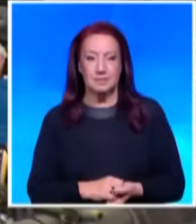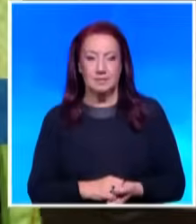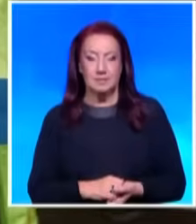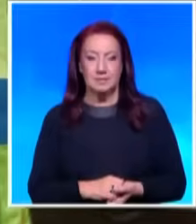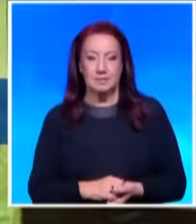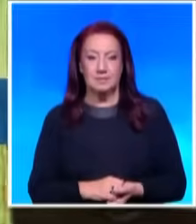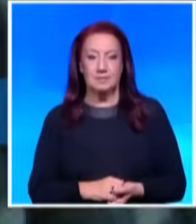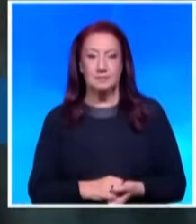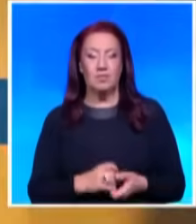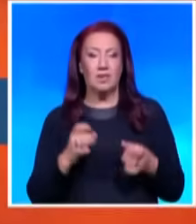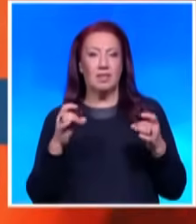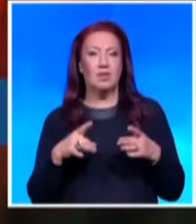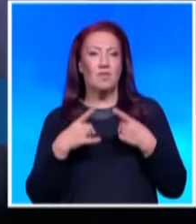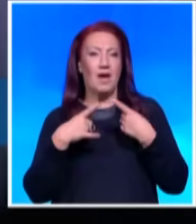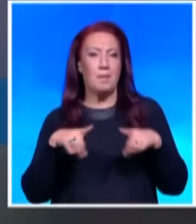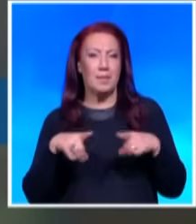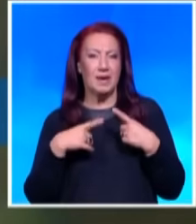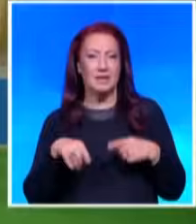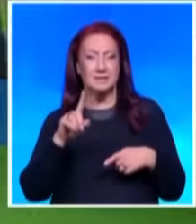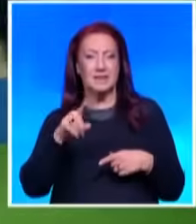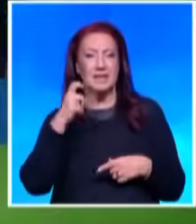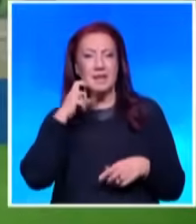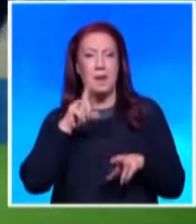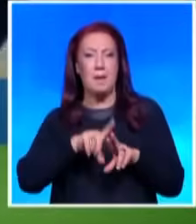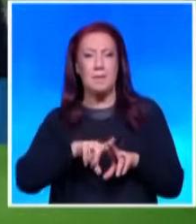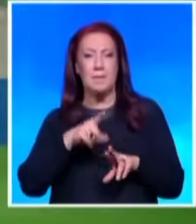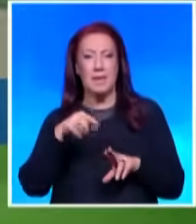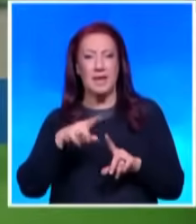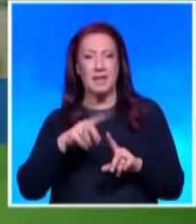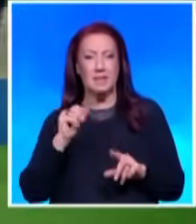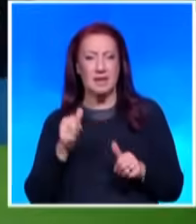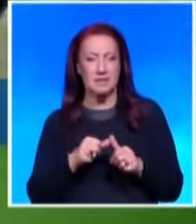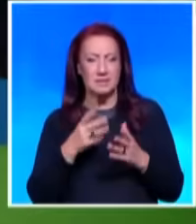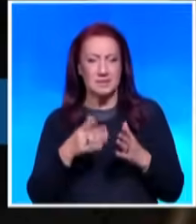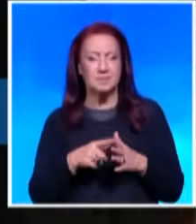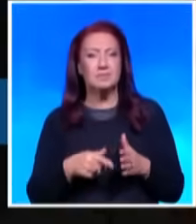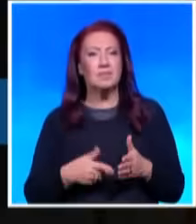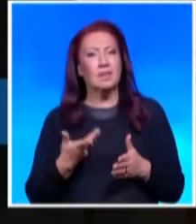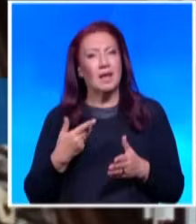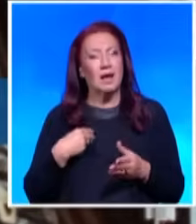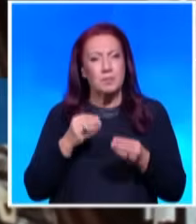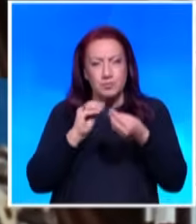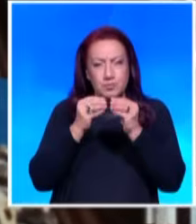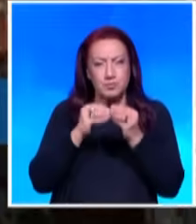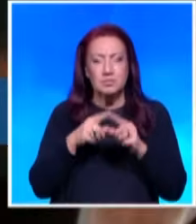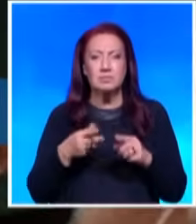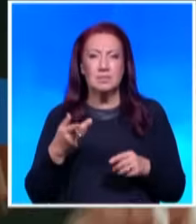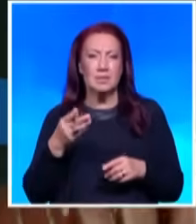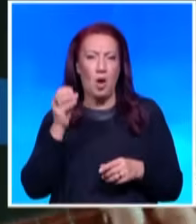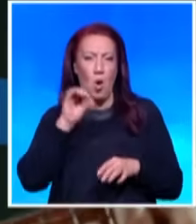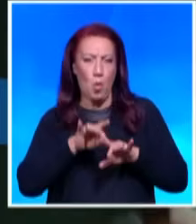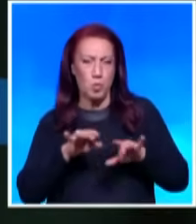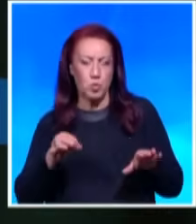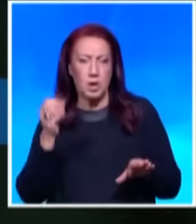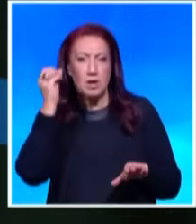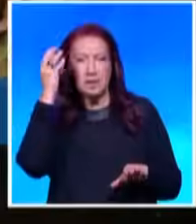Нов клип на Beatles и Lennon с непознати кадри на легендарната британска група и с помощта на изкуствен интелект.